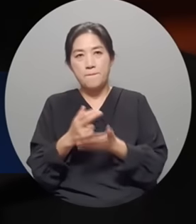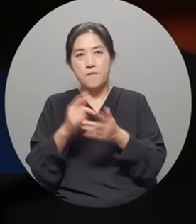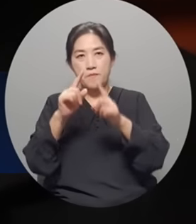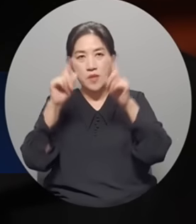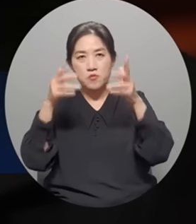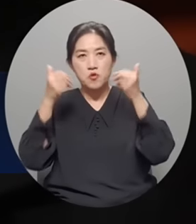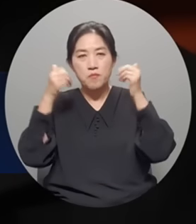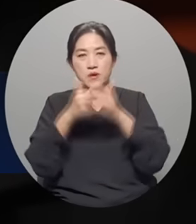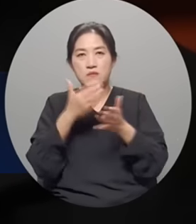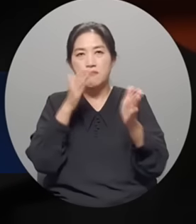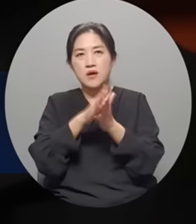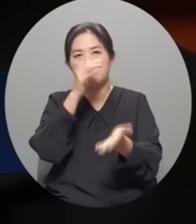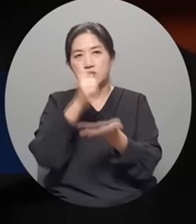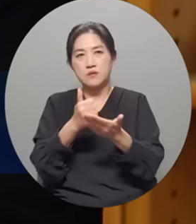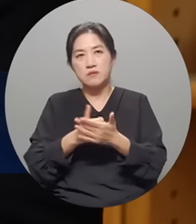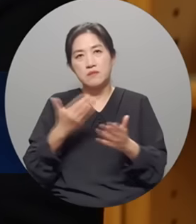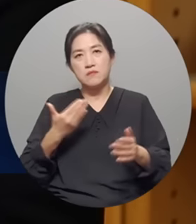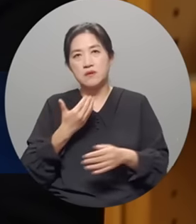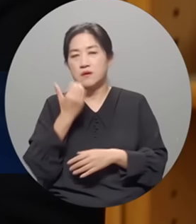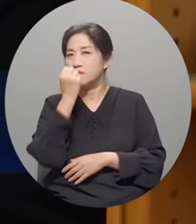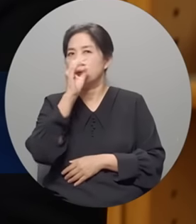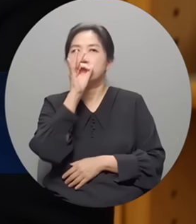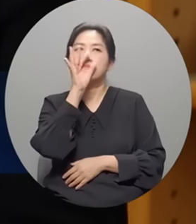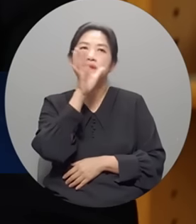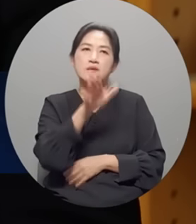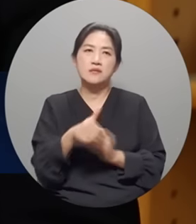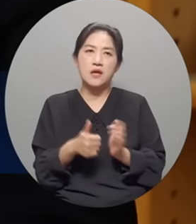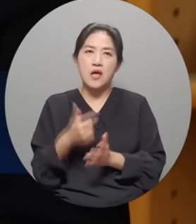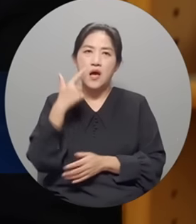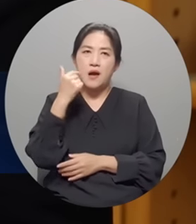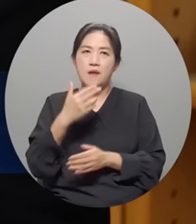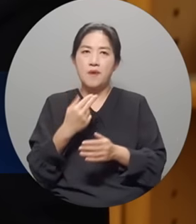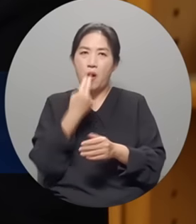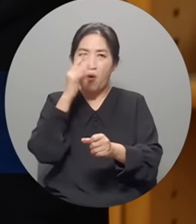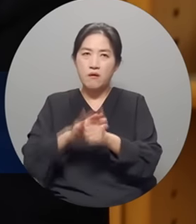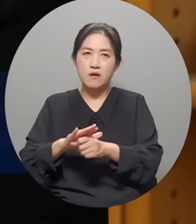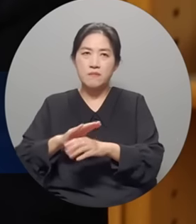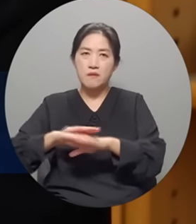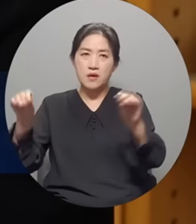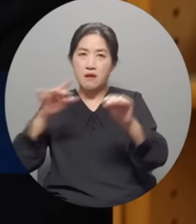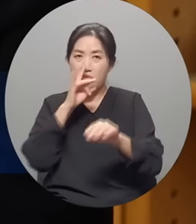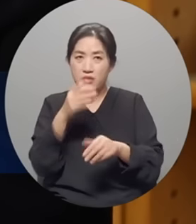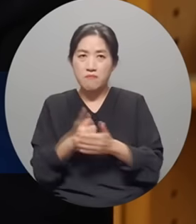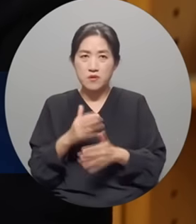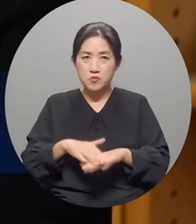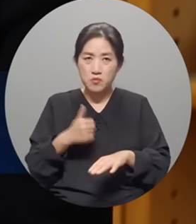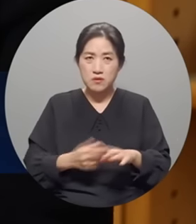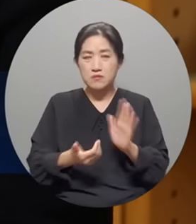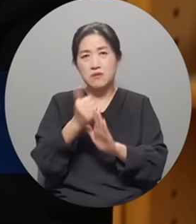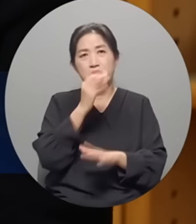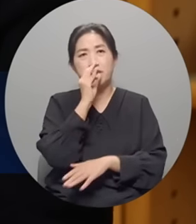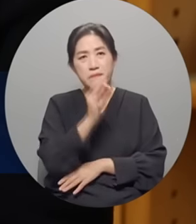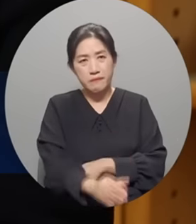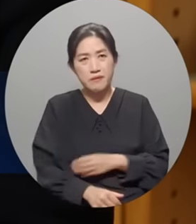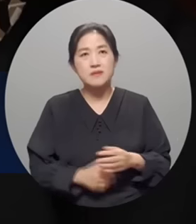때문에 꿈을 펼칠 수가 없었습니다. 예, 아버지 누명을 안 벗으면 저희 손자들도 성공을 못할 것